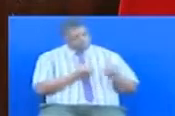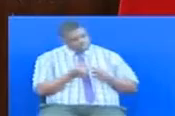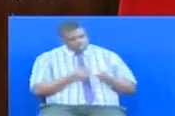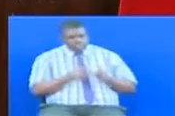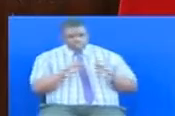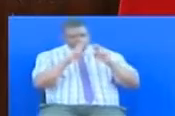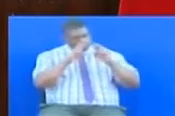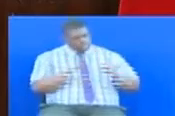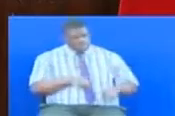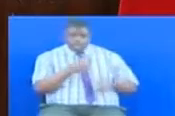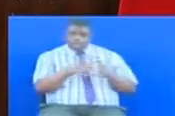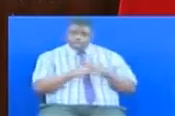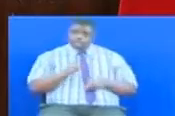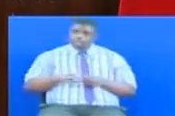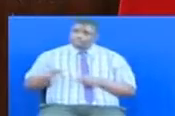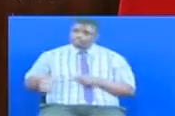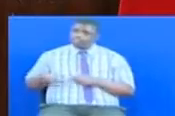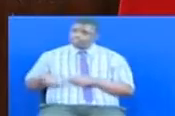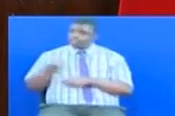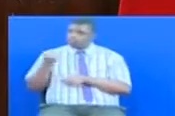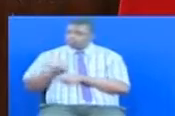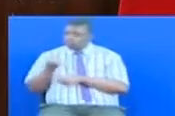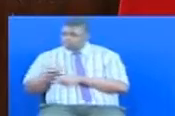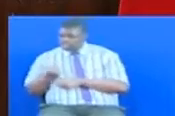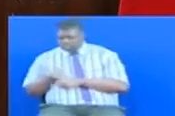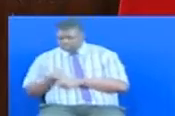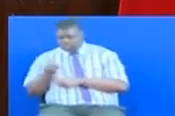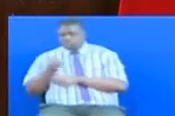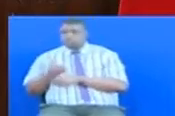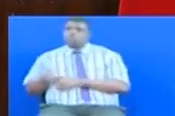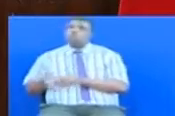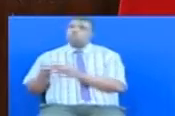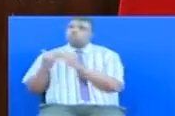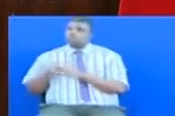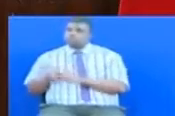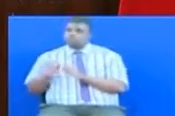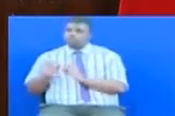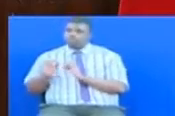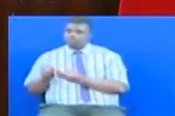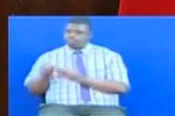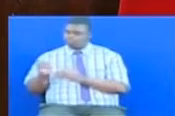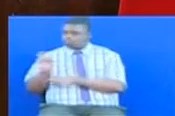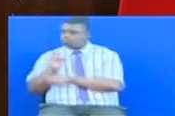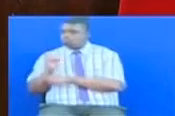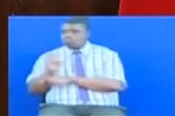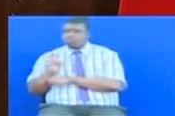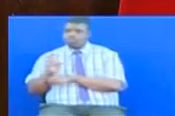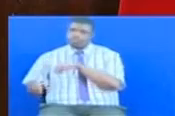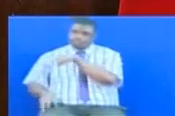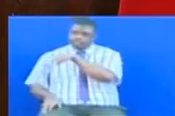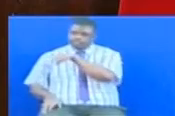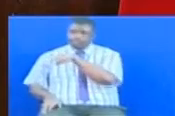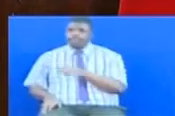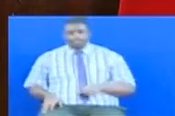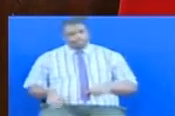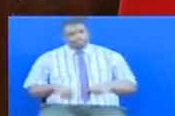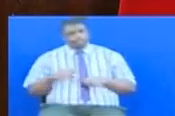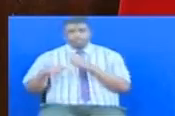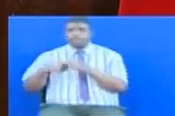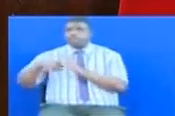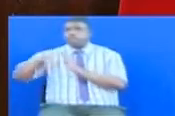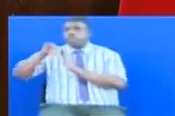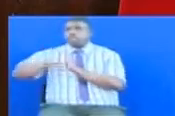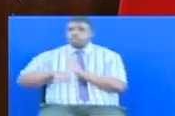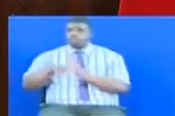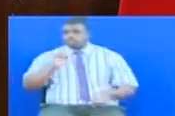ndani, walienda maafisa utumishi, wakawa wanajengewa uwezo namna ya kuweza kusimamia, na hii inaendelea pia kwa taratibu ambazo zipo.